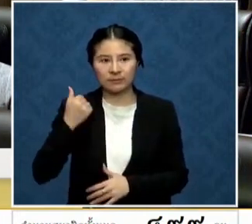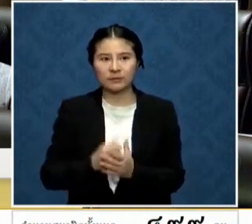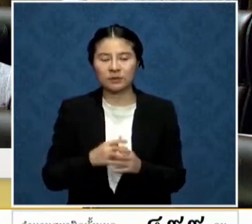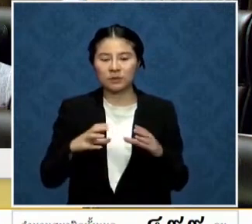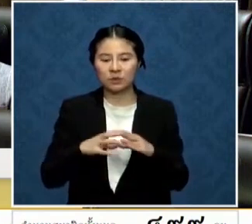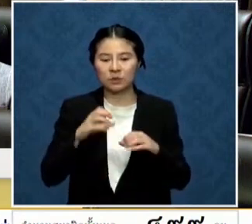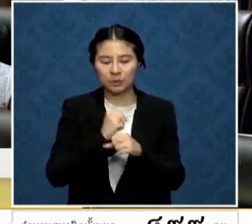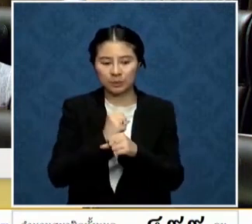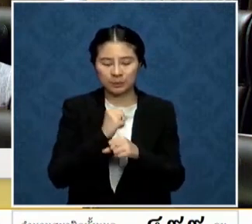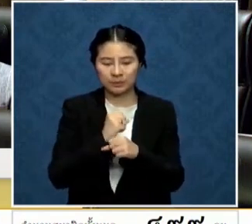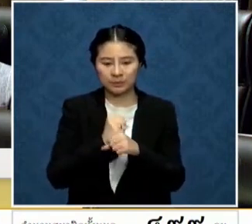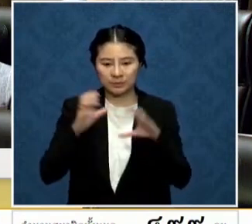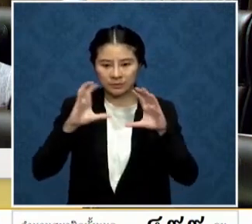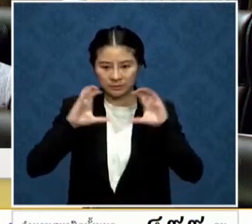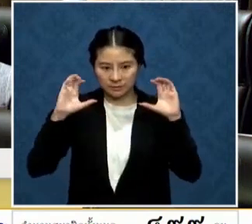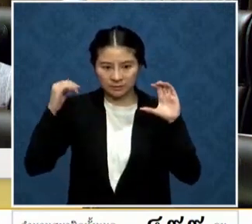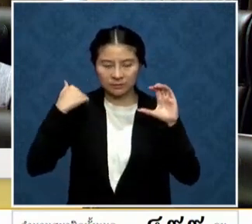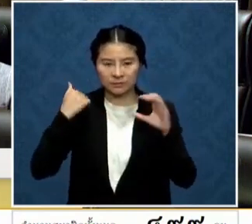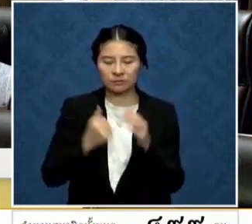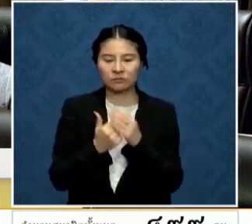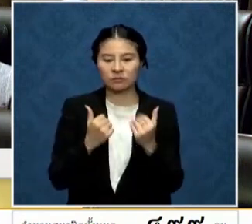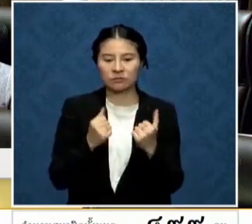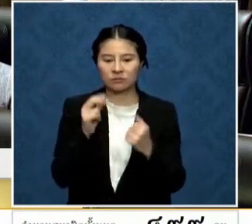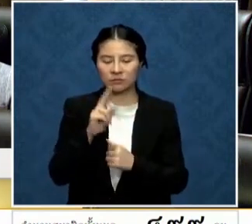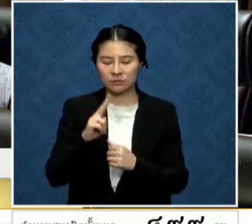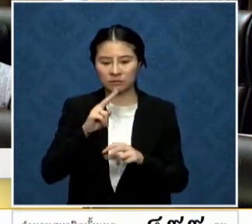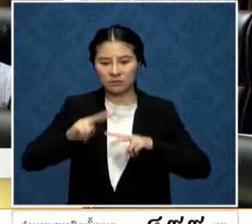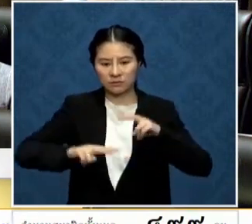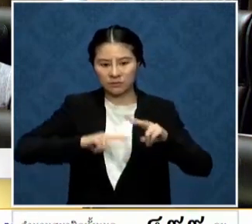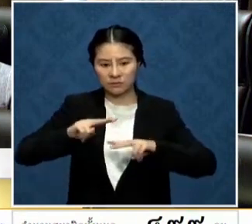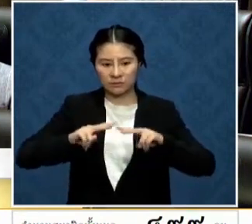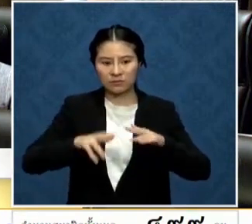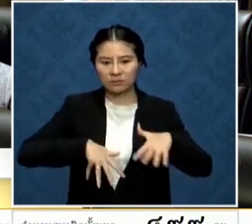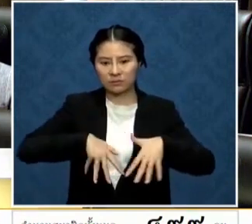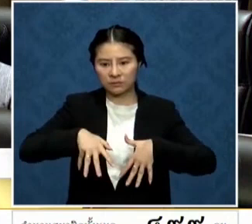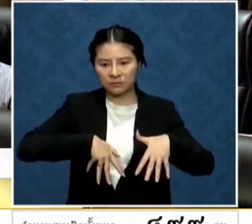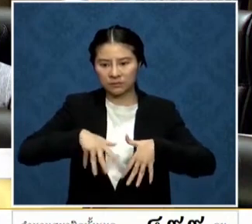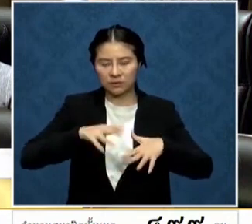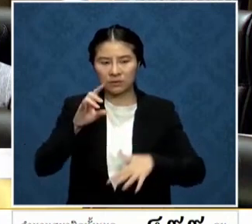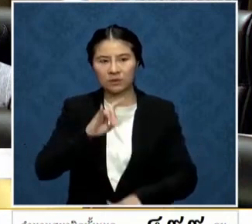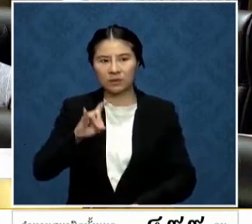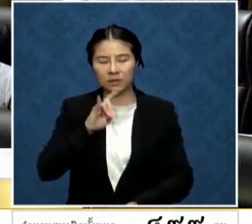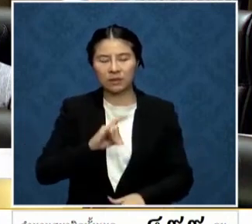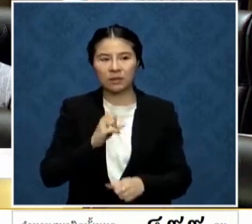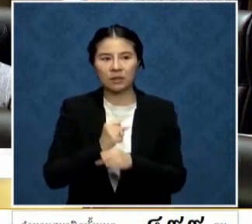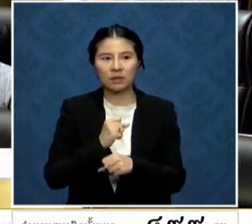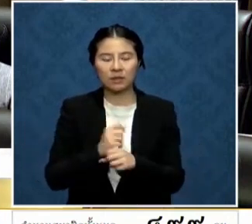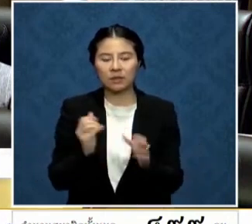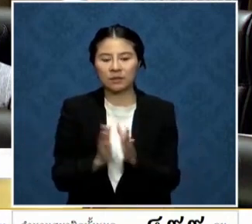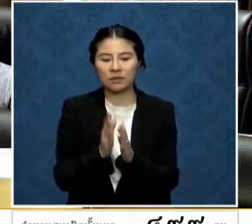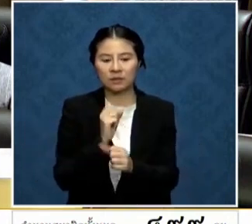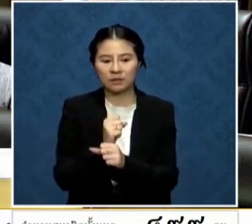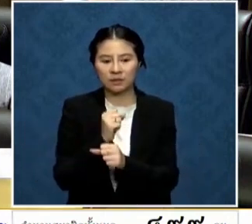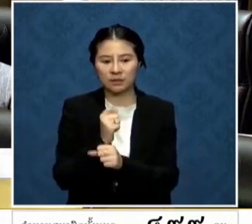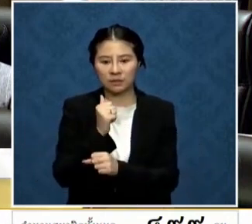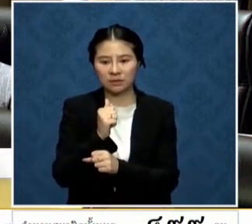หน่วยงานรัฐที่มีพื้นที่เยอะและยังไม่ถูกใช้เพื่อดูแลประโยชน์สุขของชุมชนร่วมกันและทำให้สัตว์อยู่กับชุมชนร่วมกันได้ตามยุทธศาสตร์ชาติดังที่ผม